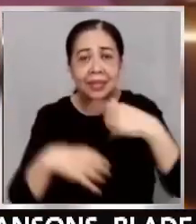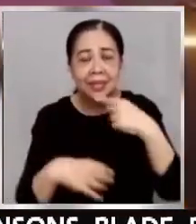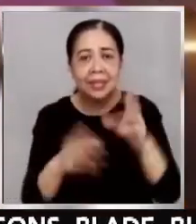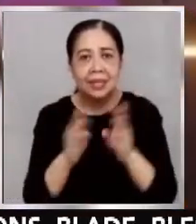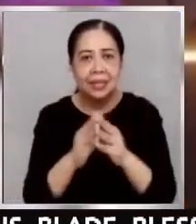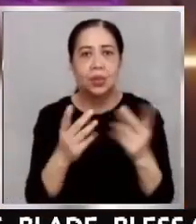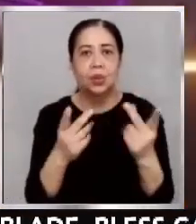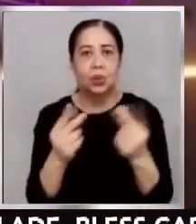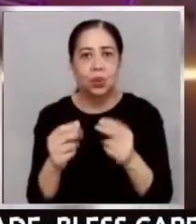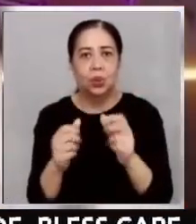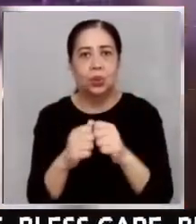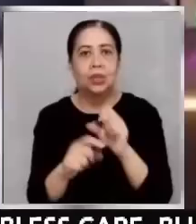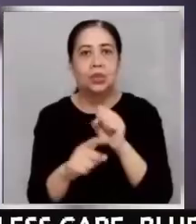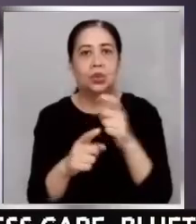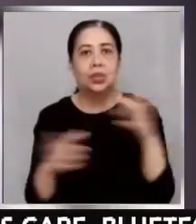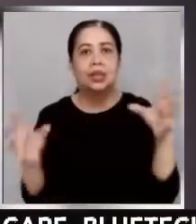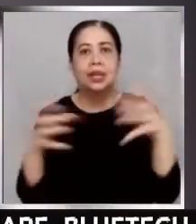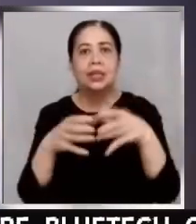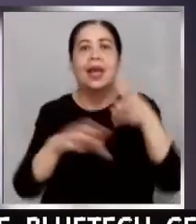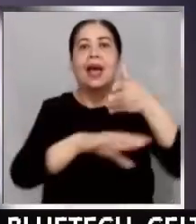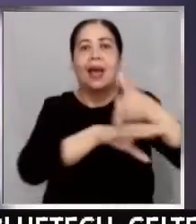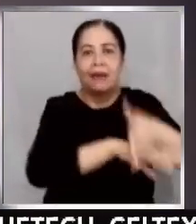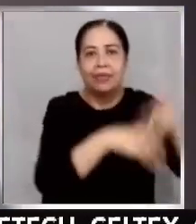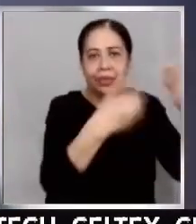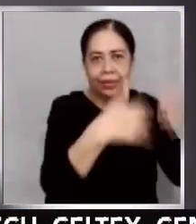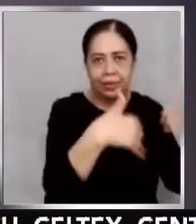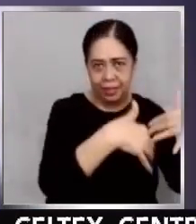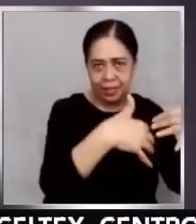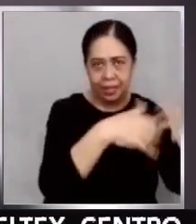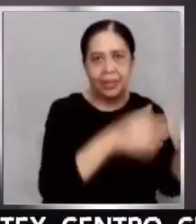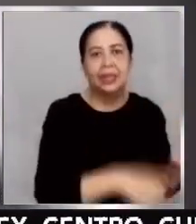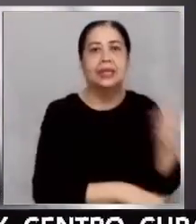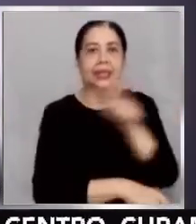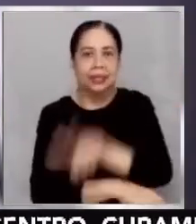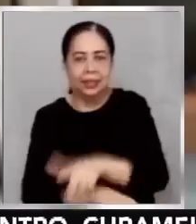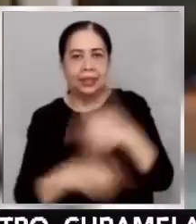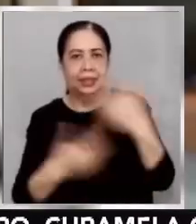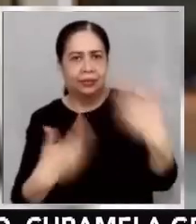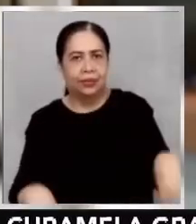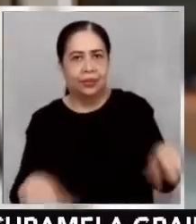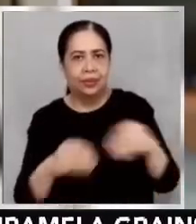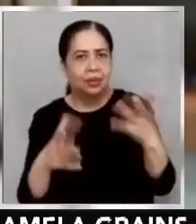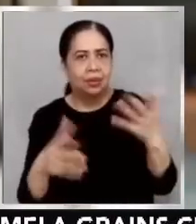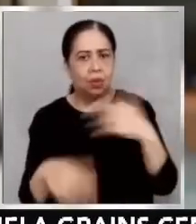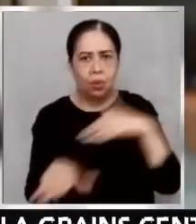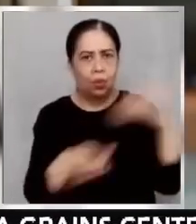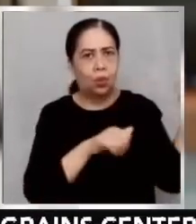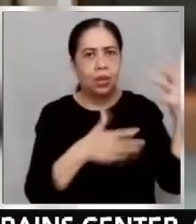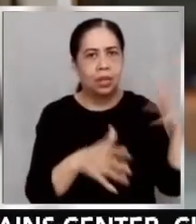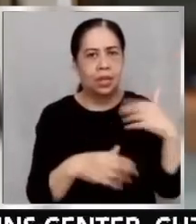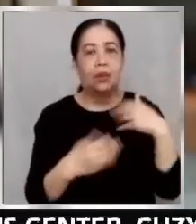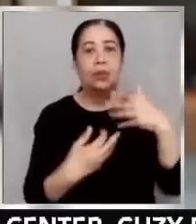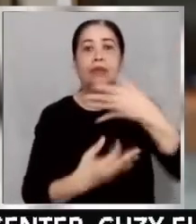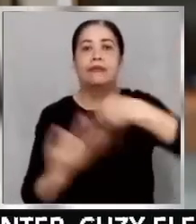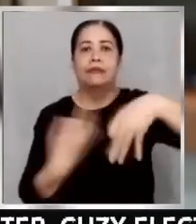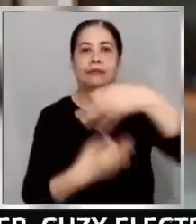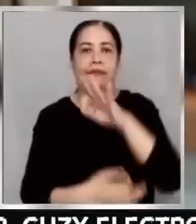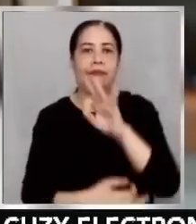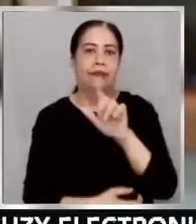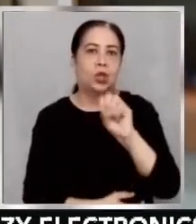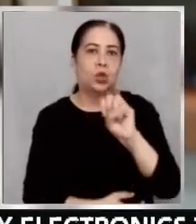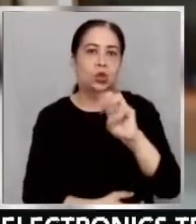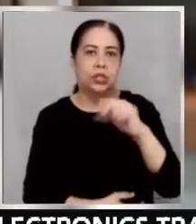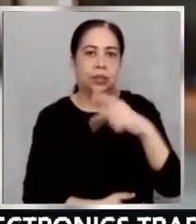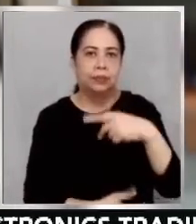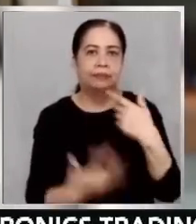sa social gathering matapos ang mismong command conference kung kailan wala na siya. Meron kaming fellowship para magkaroon ng